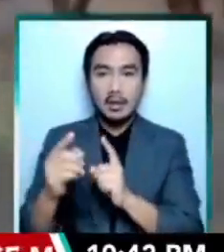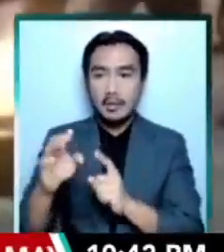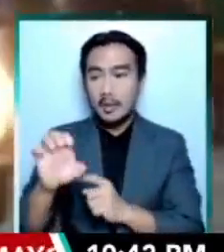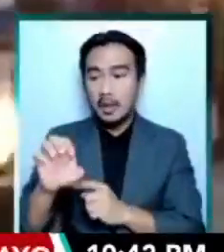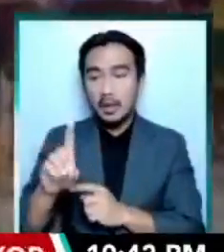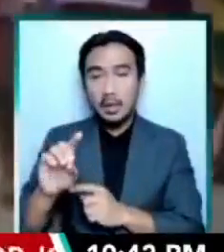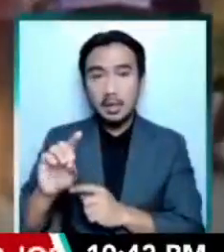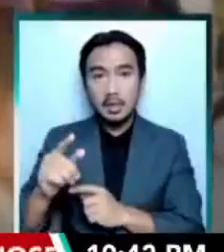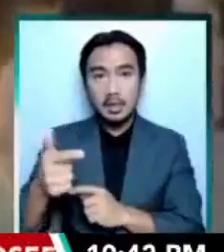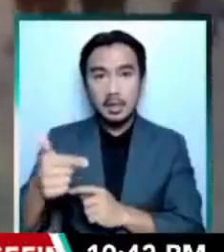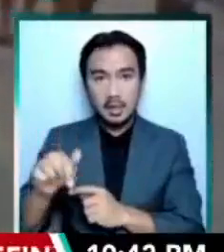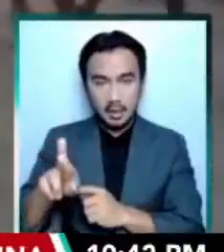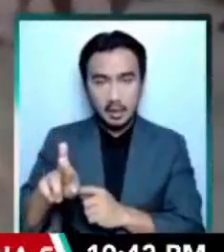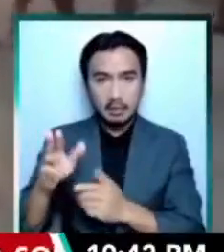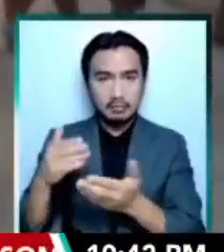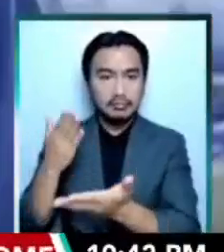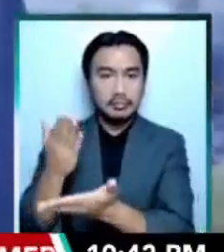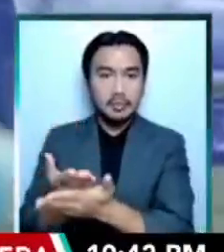nag-motorcade.